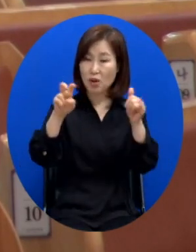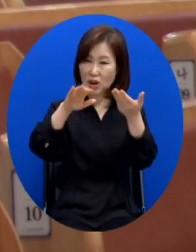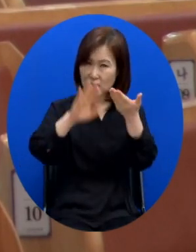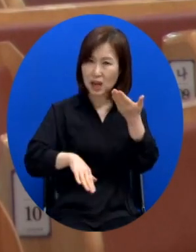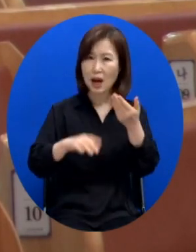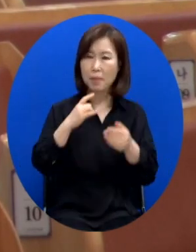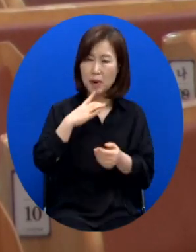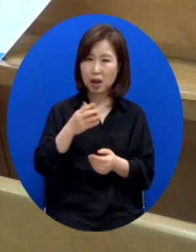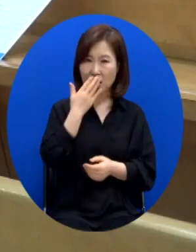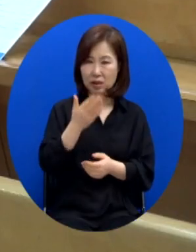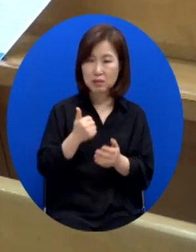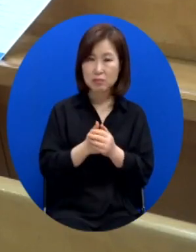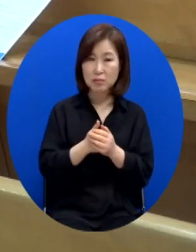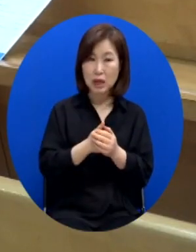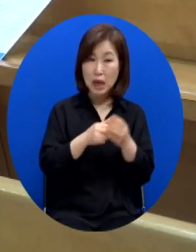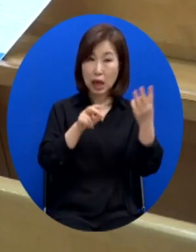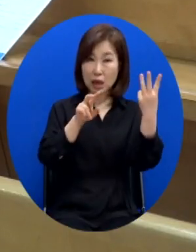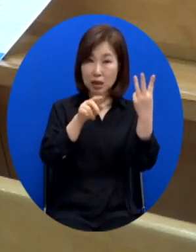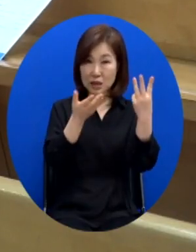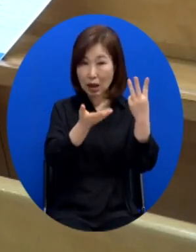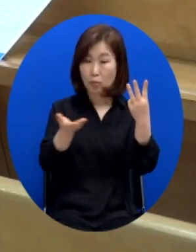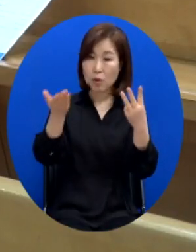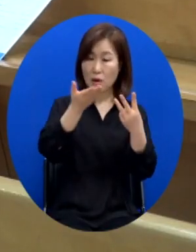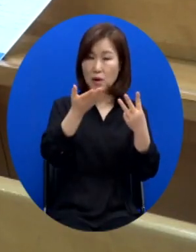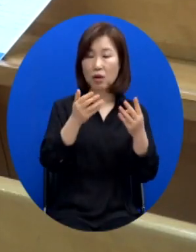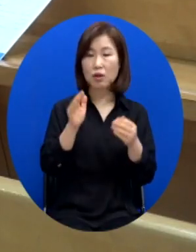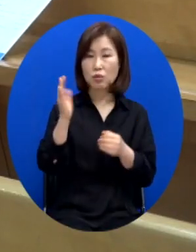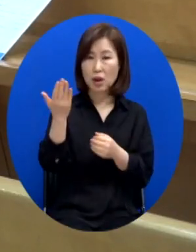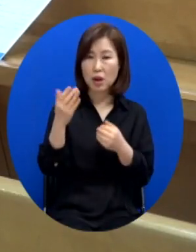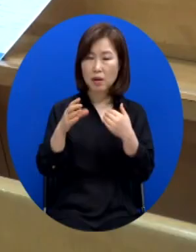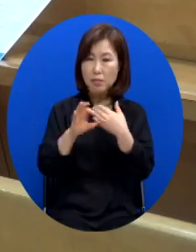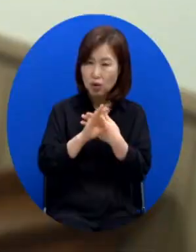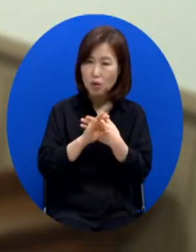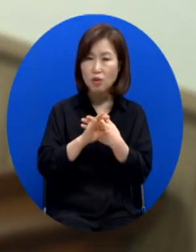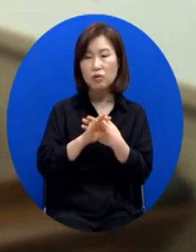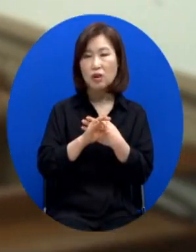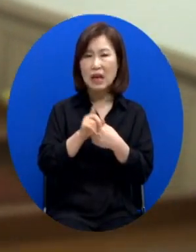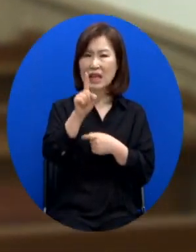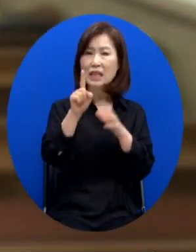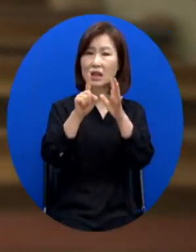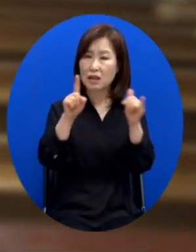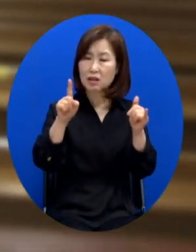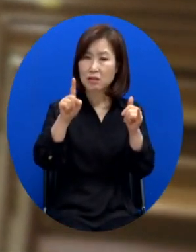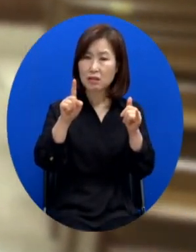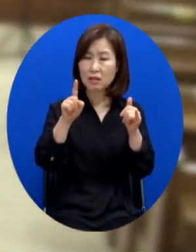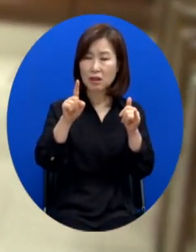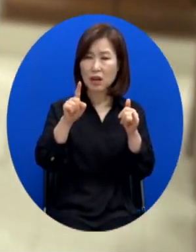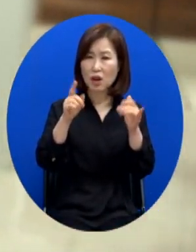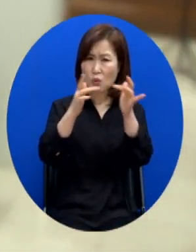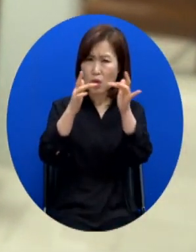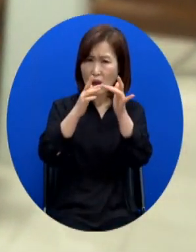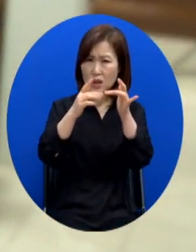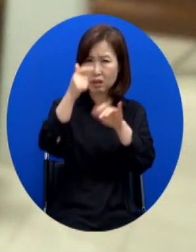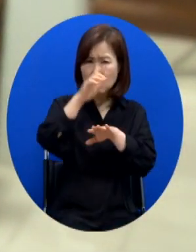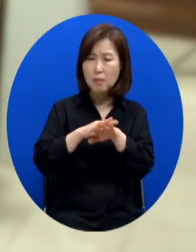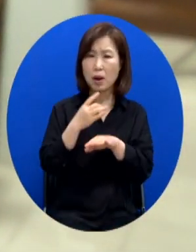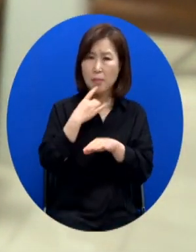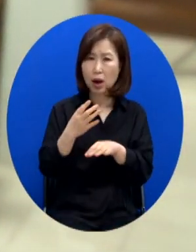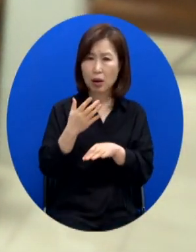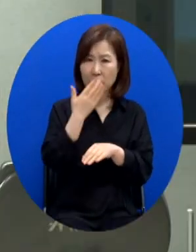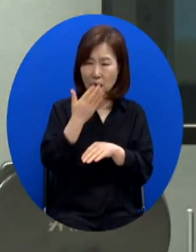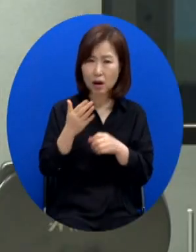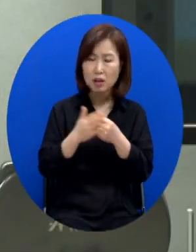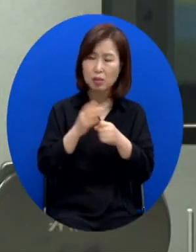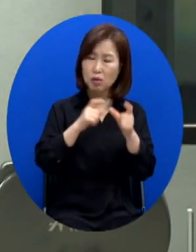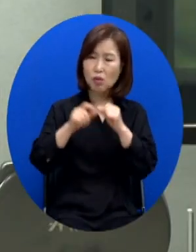무엇보다 3단계가 시행되면 1인 온라인 영상만 가능하게 돼 지금보다 더 큰 혼란이 예상되는 만큼